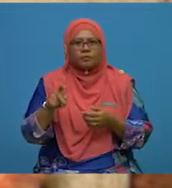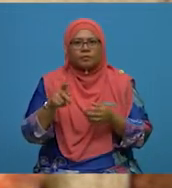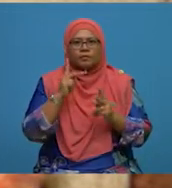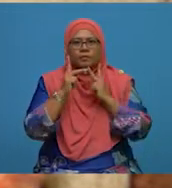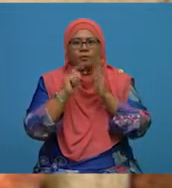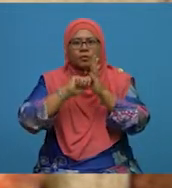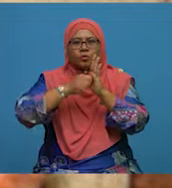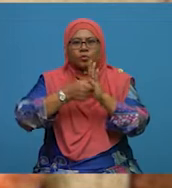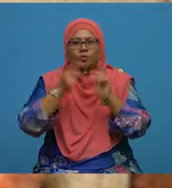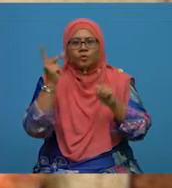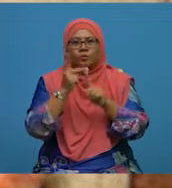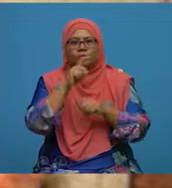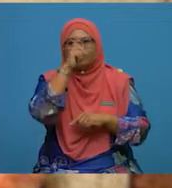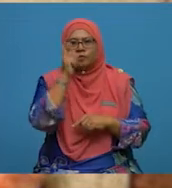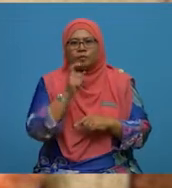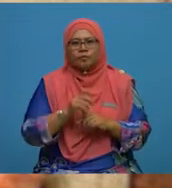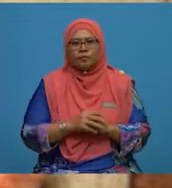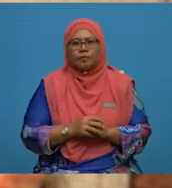kata kunci kepada soalan.